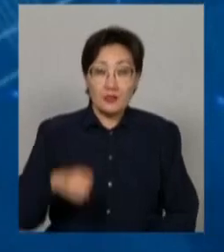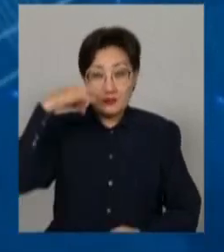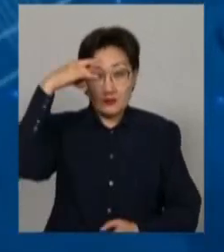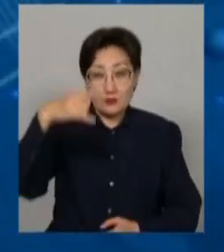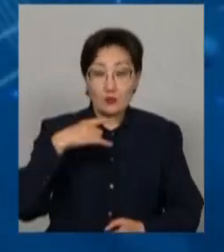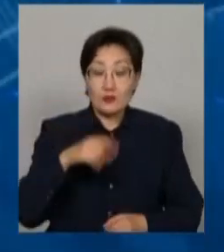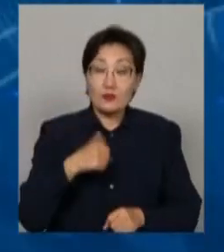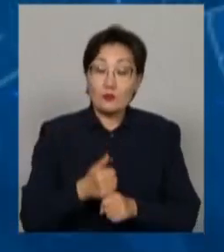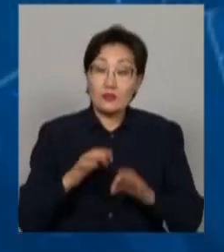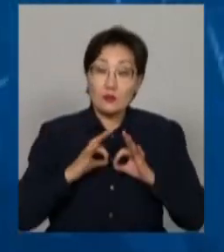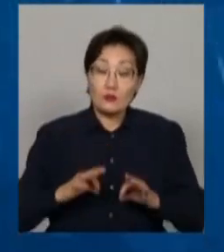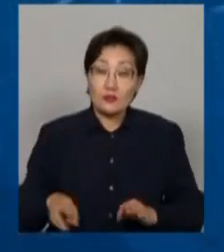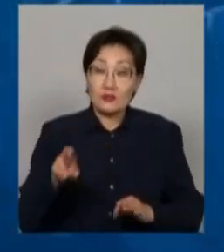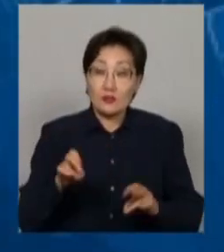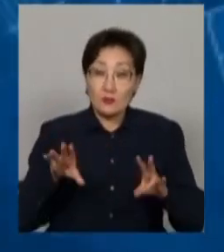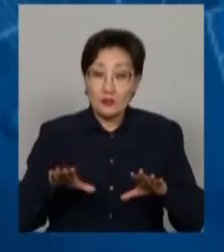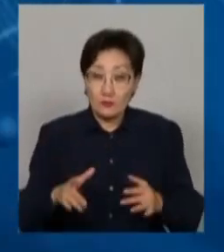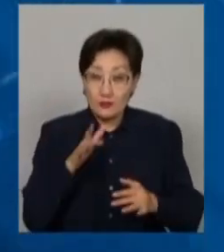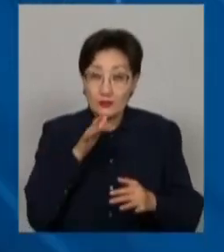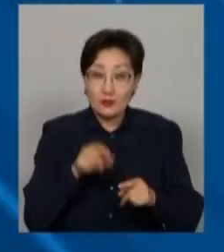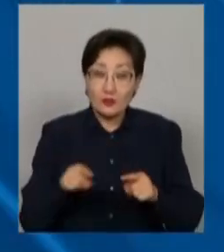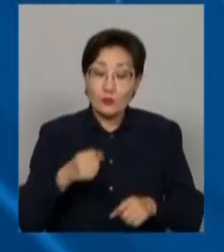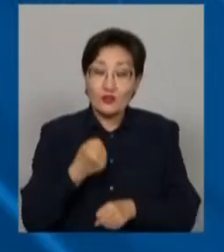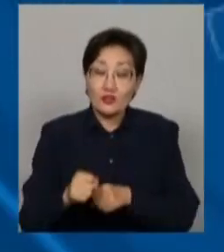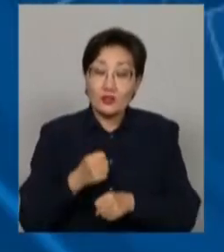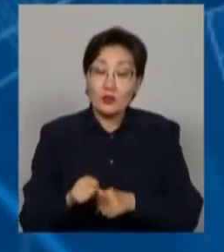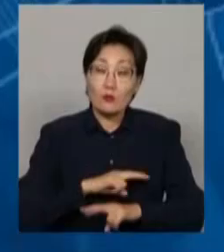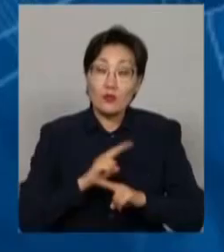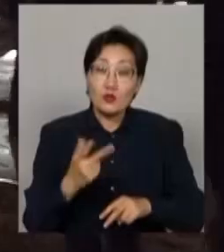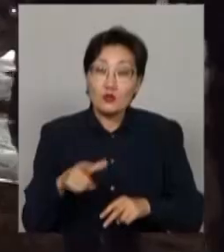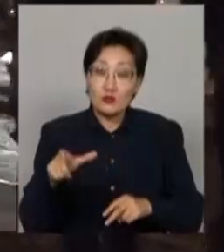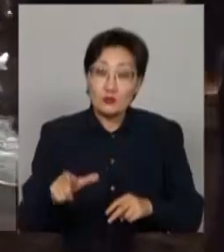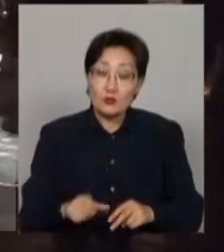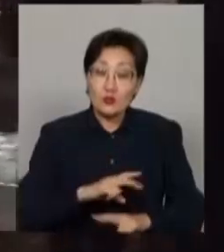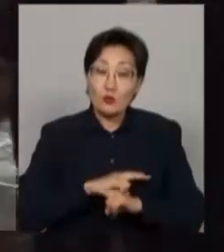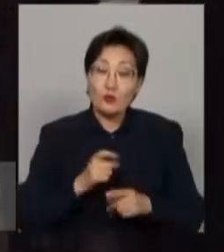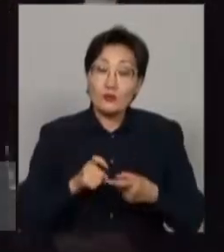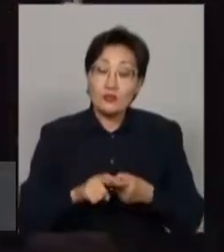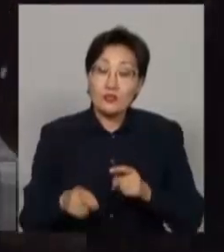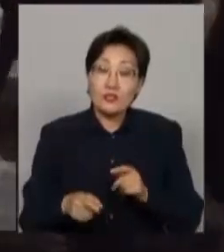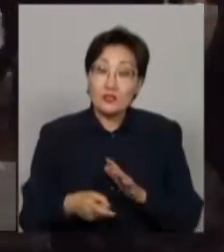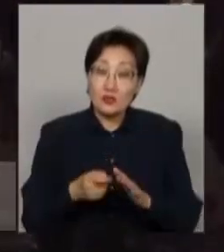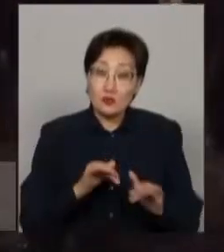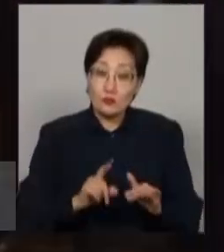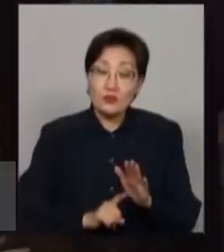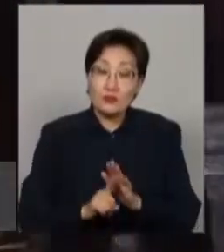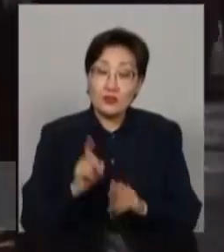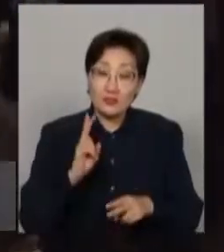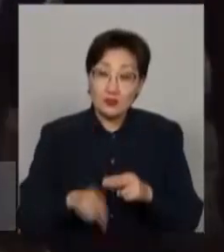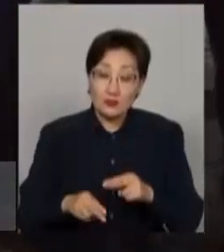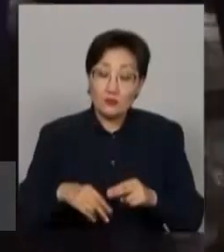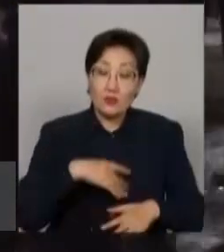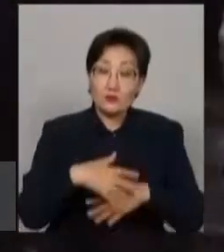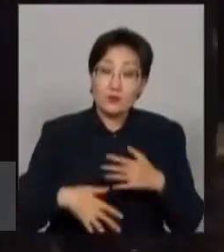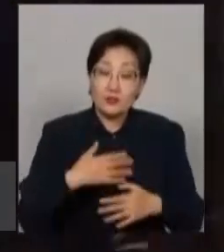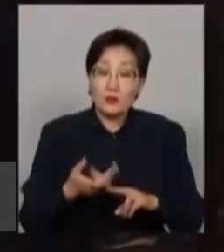Еліміздің бас прокуратурасы қаңтар оқиғасы кезінде азаптаудан көз жұмған үш адамның өліміне байланысты тергеуді аяқтады. Жаппай